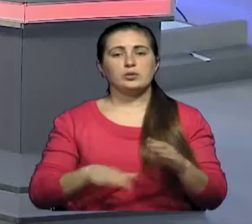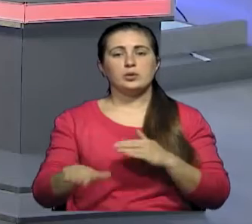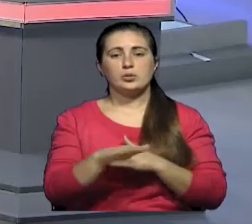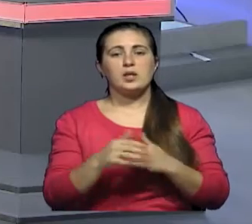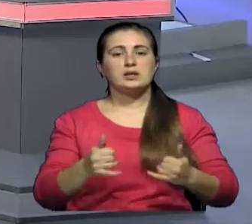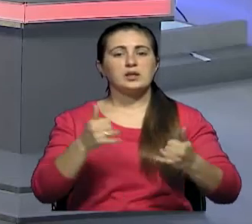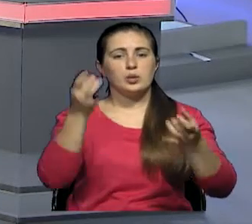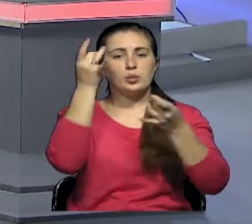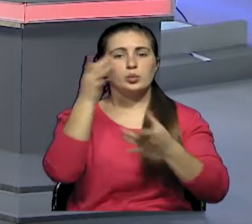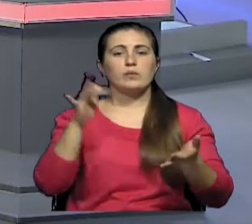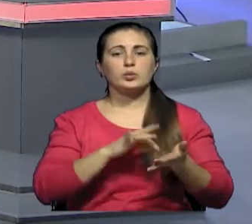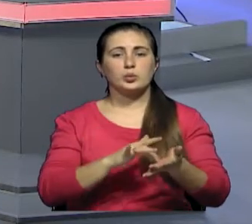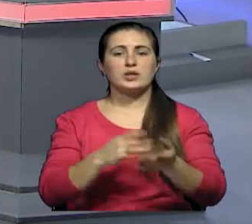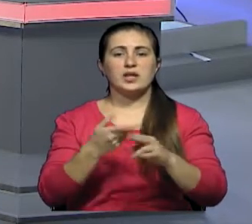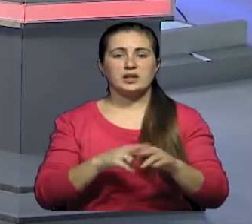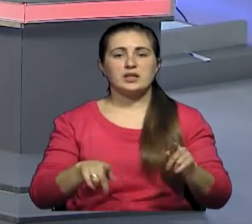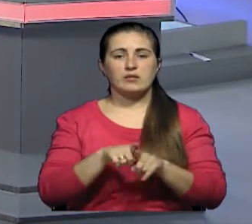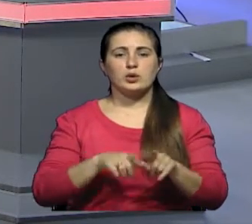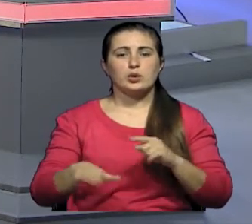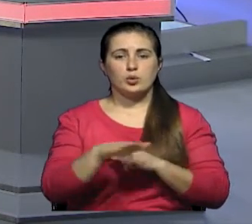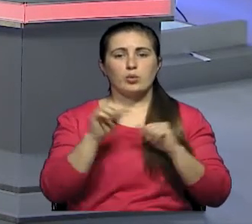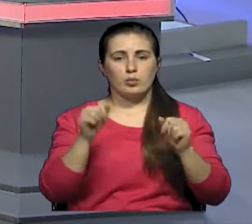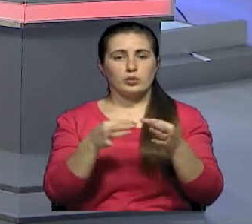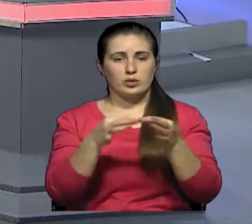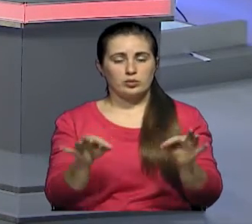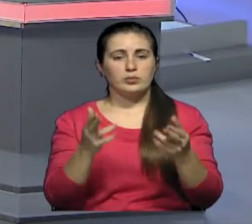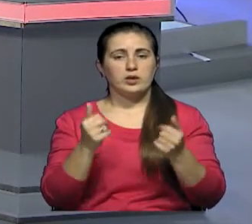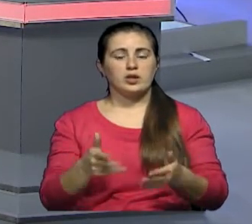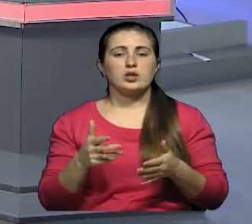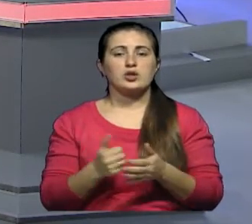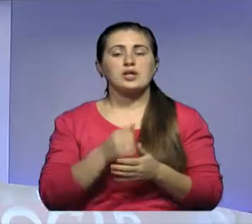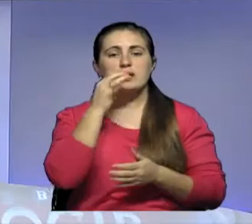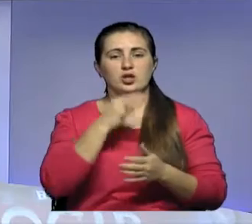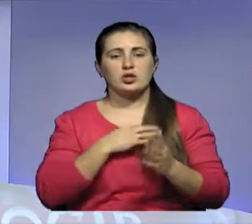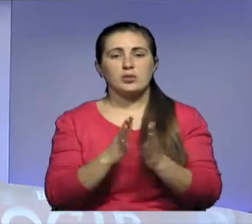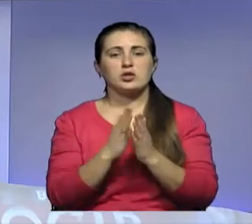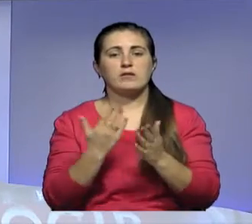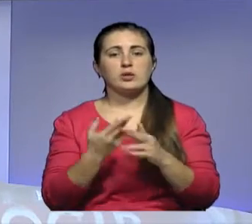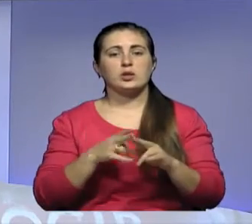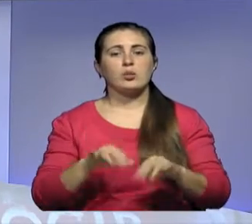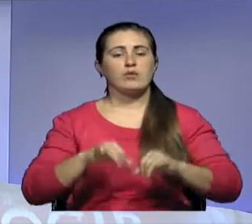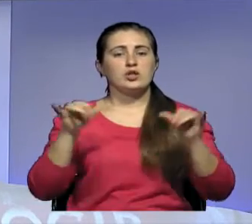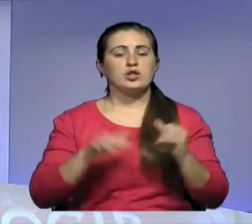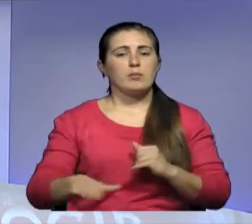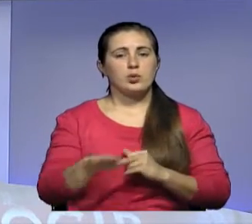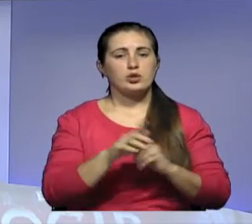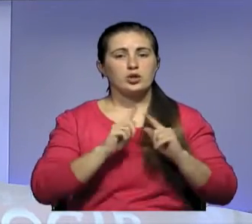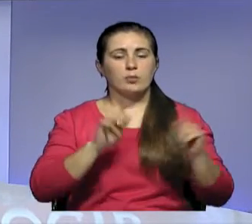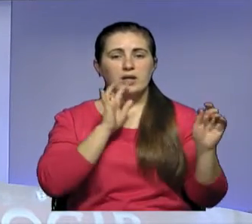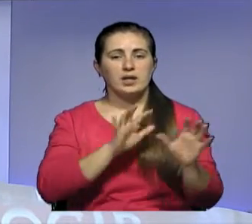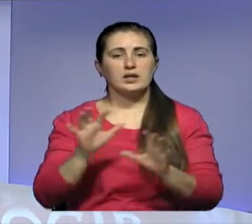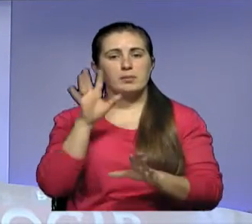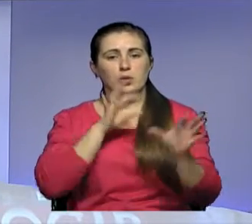культурного туристы тоже территории все равно будет к недоступна конечно а вот скажите пожалуйста вот это увеличение площади особо охраняемых природных